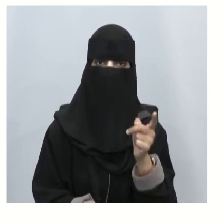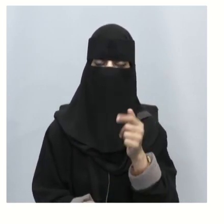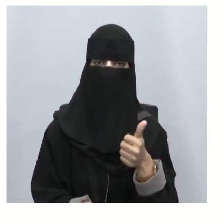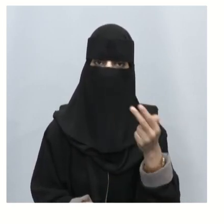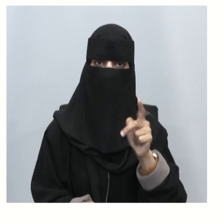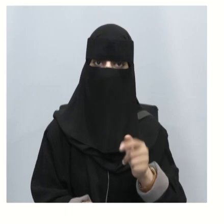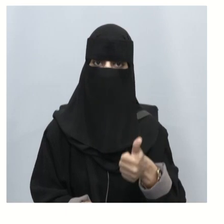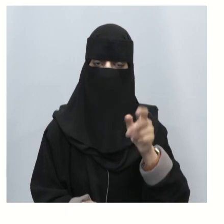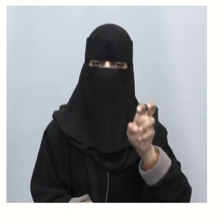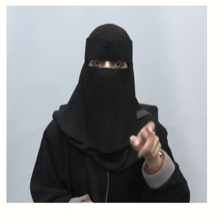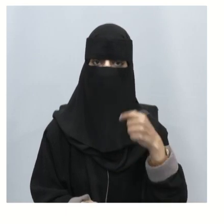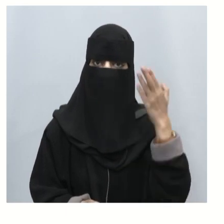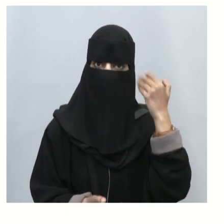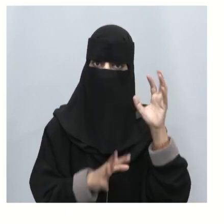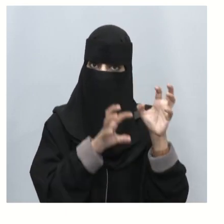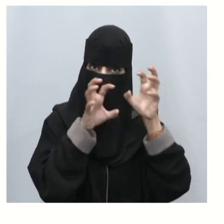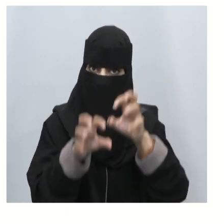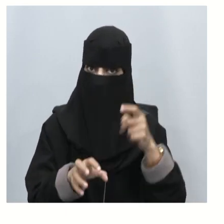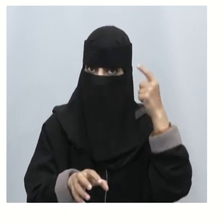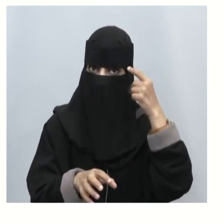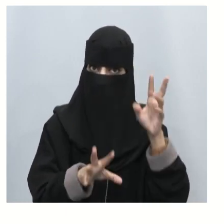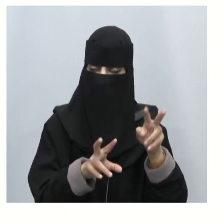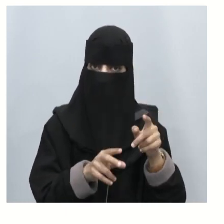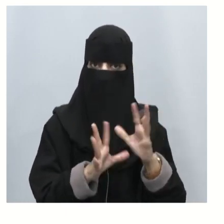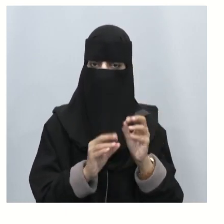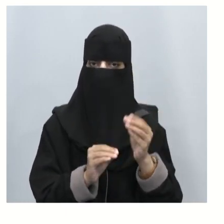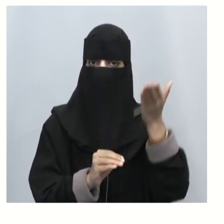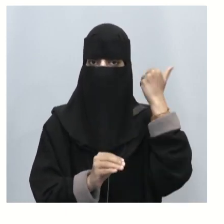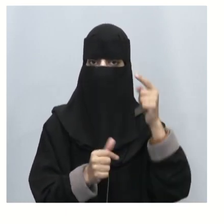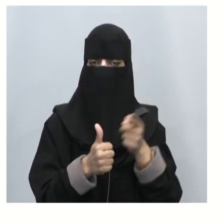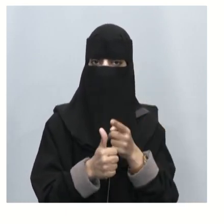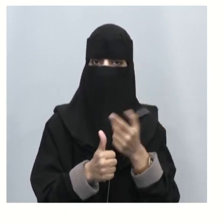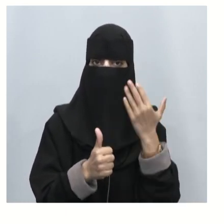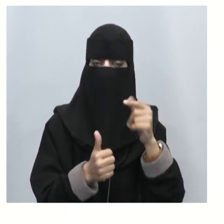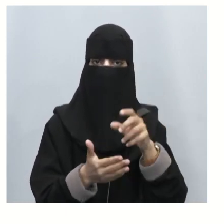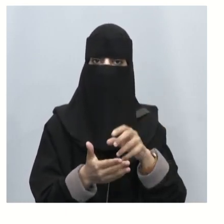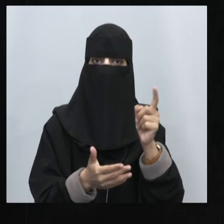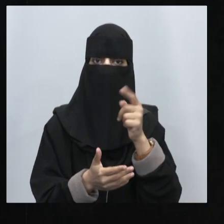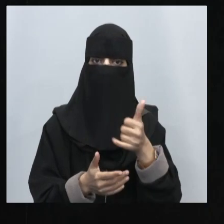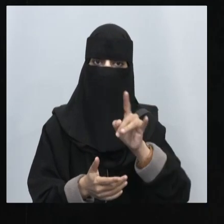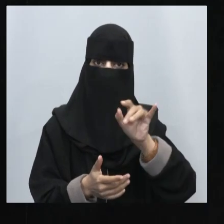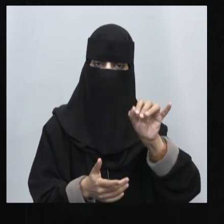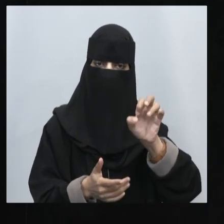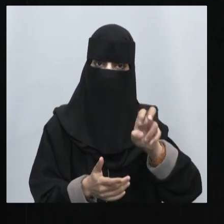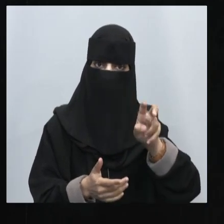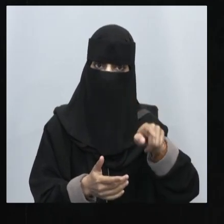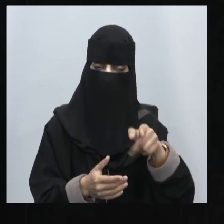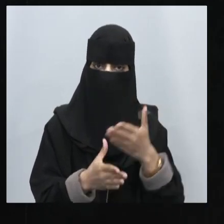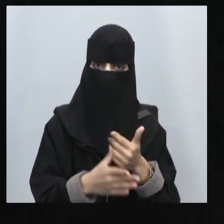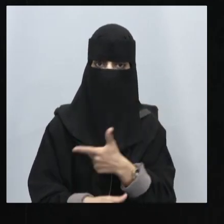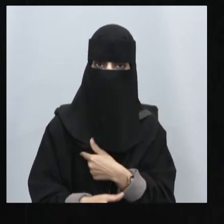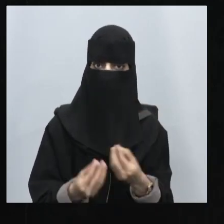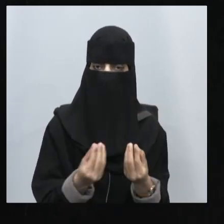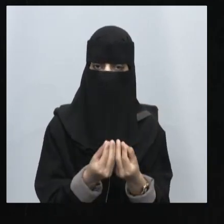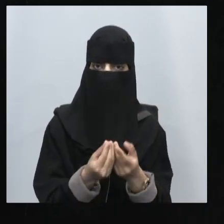نفكر قليلا ونستذكر دروسنا في الوحده الماضيه الوحده الاولى حيث قلنا ان الدوله الامويه سميت بهذا